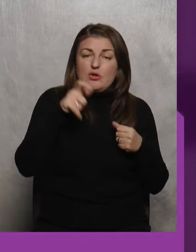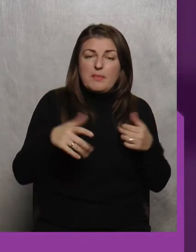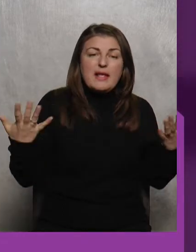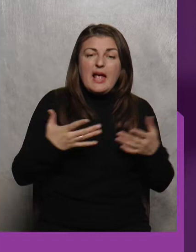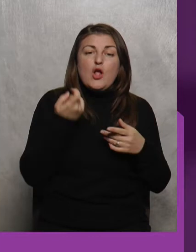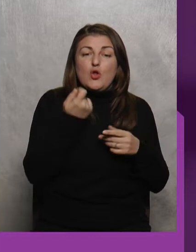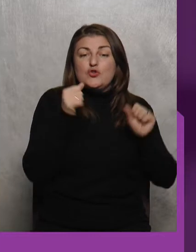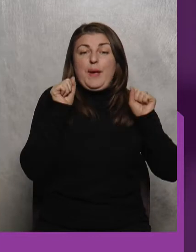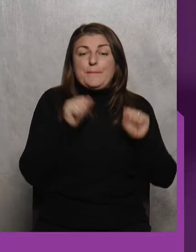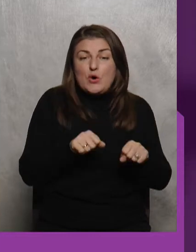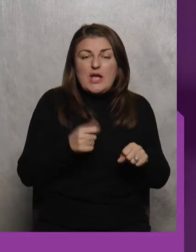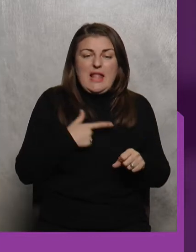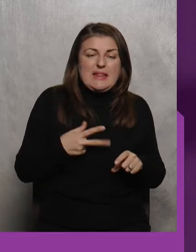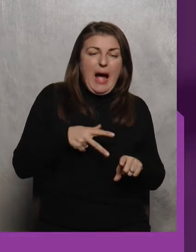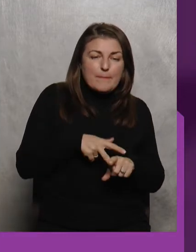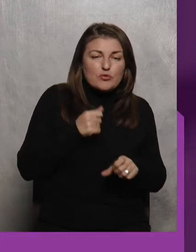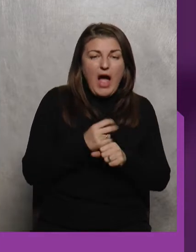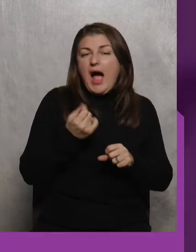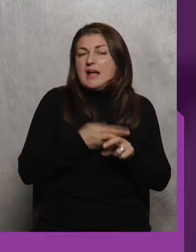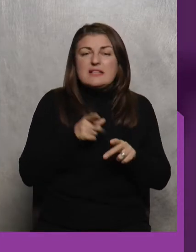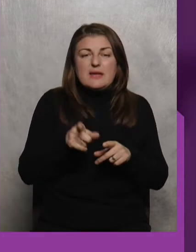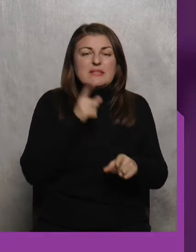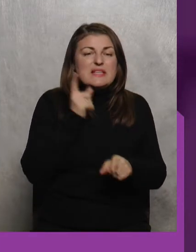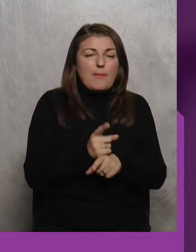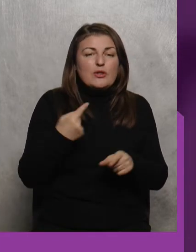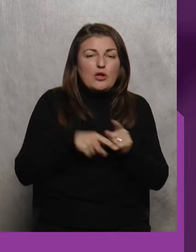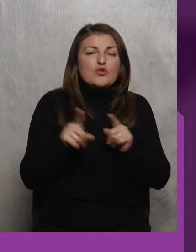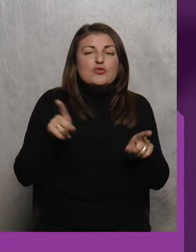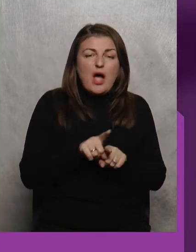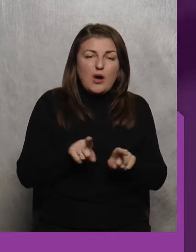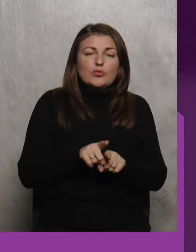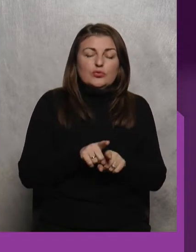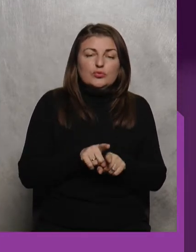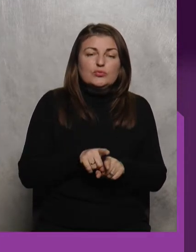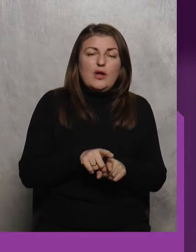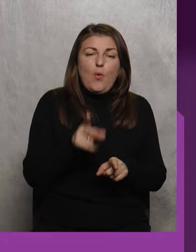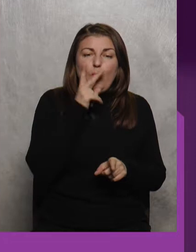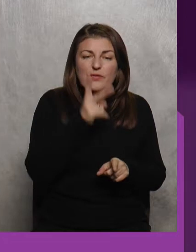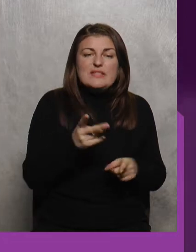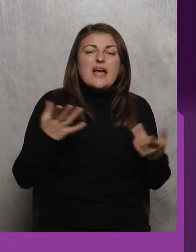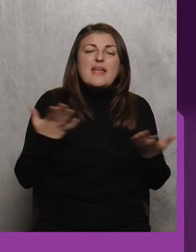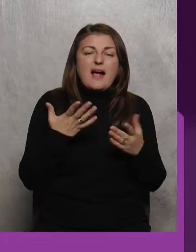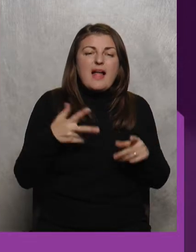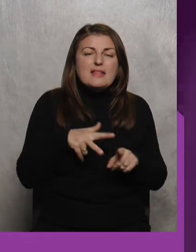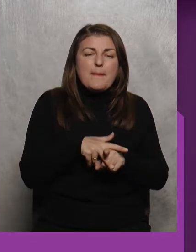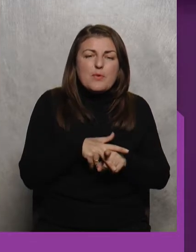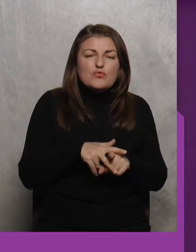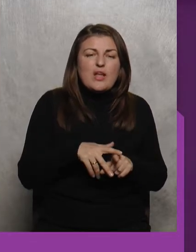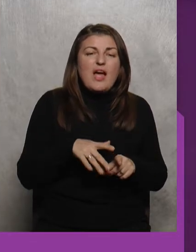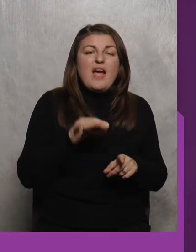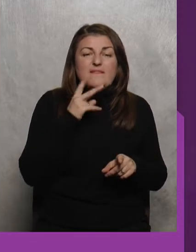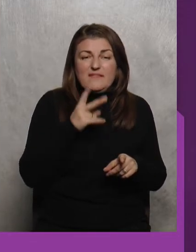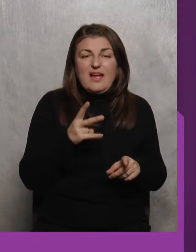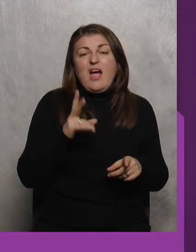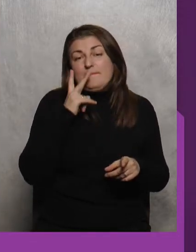трошки можуть напружуватися, але їм це заборонено для того, щоб також дивіться, яка напружена боротьба, і ніхто,